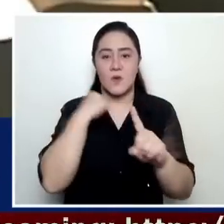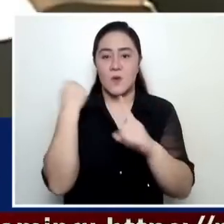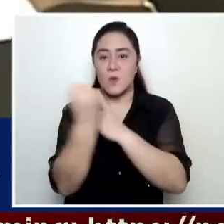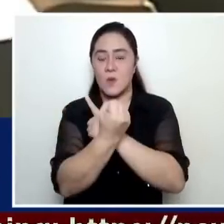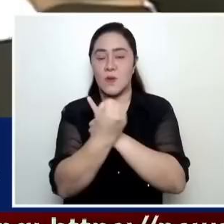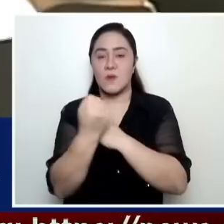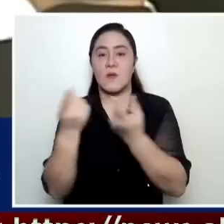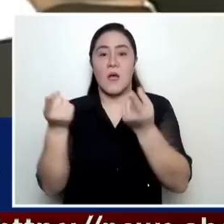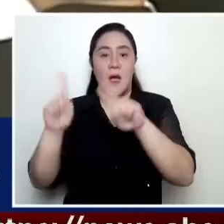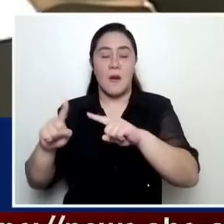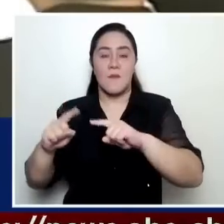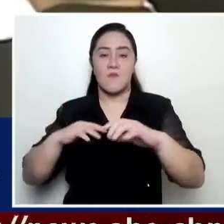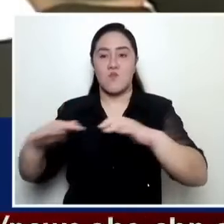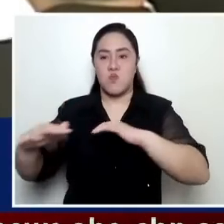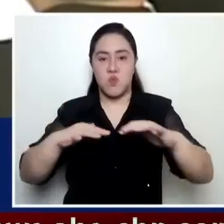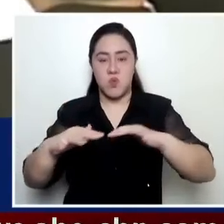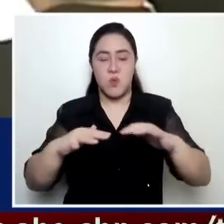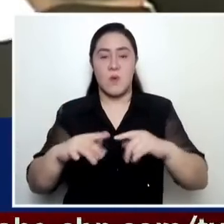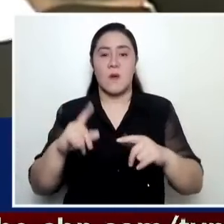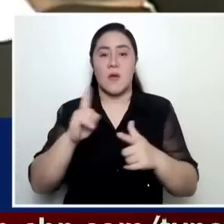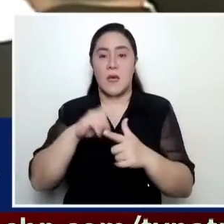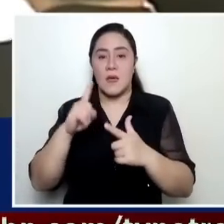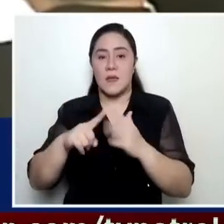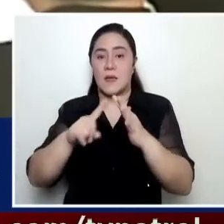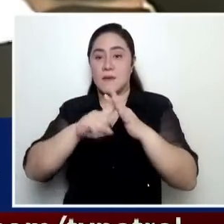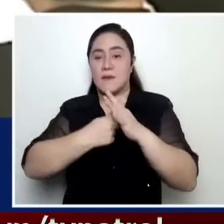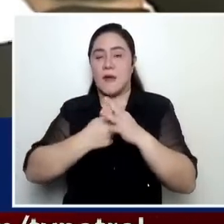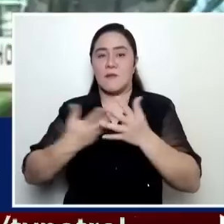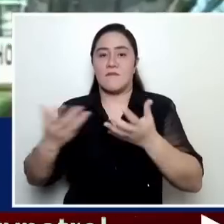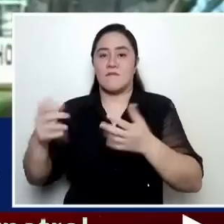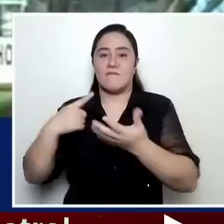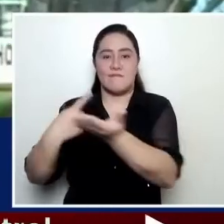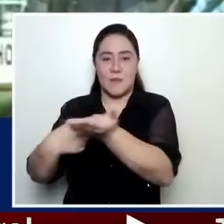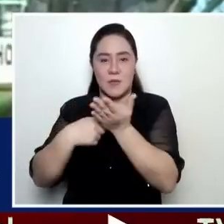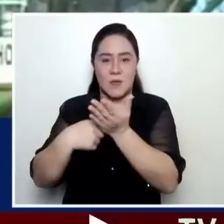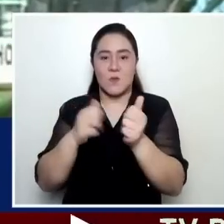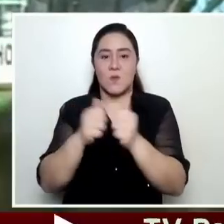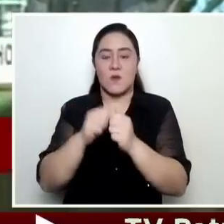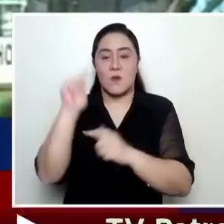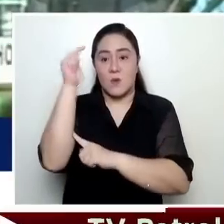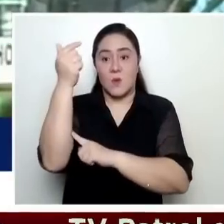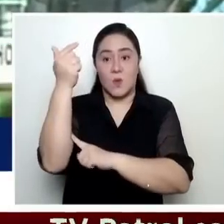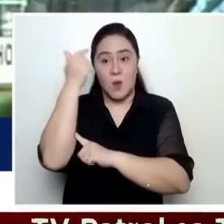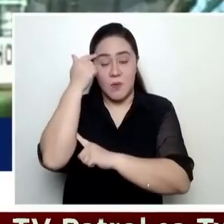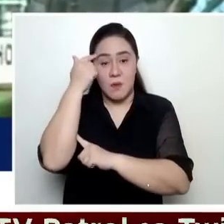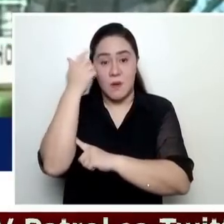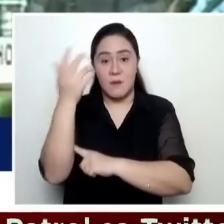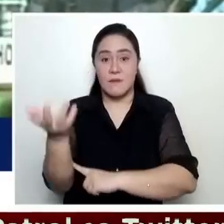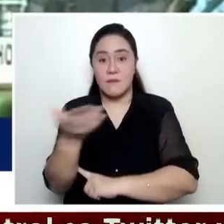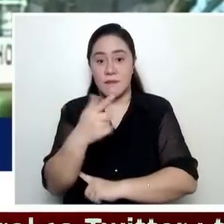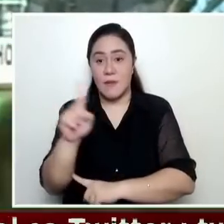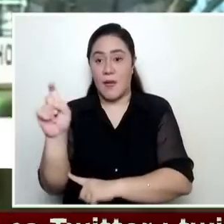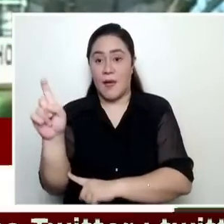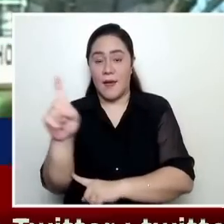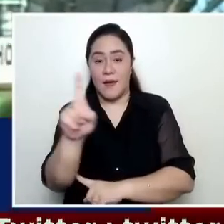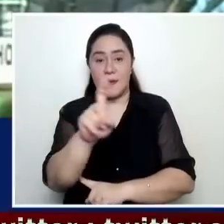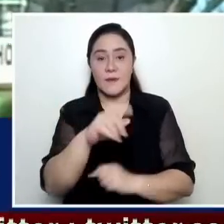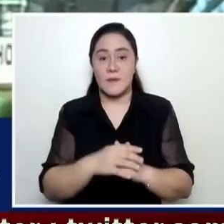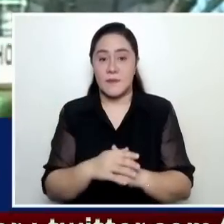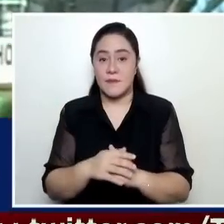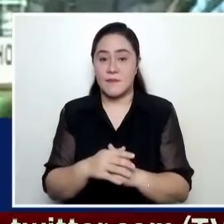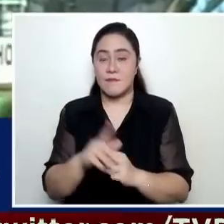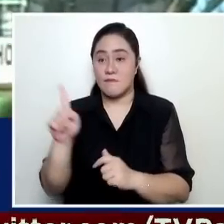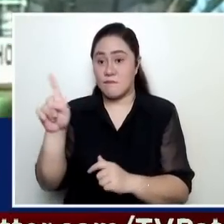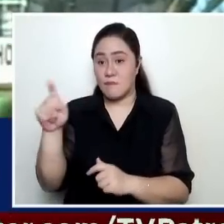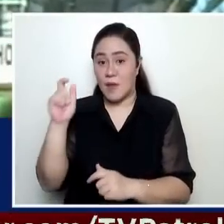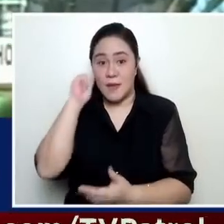isang situation briefing kasama ang mga opisyal ng gobyerno. USEC Solidum, are we allowing them already? Are